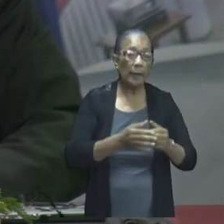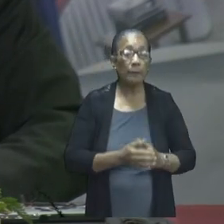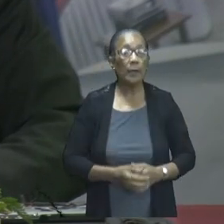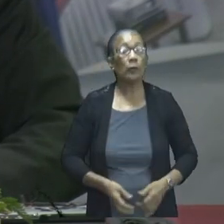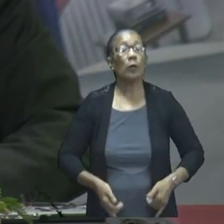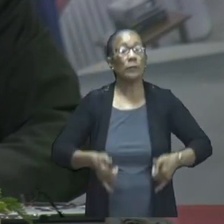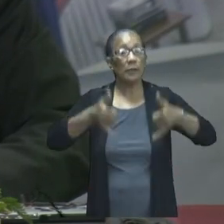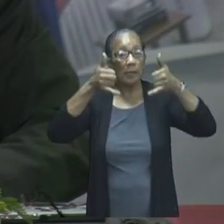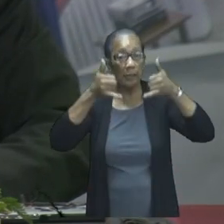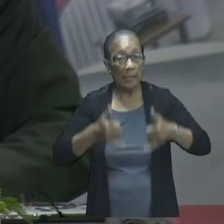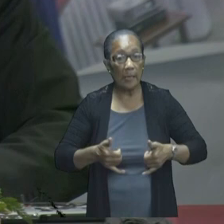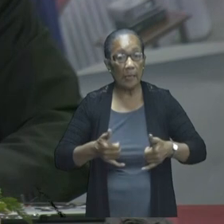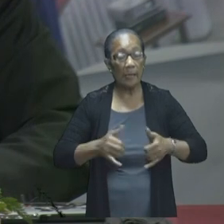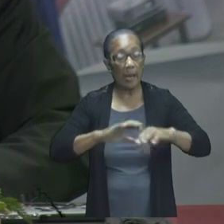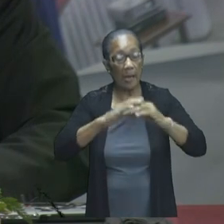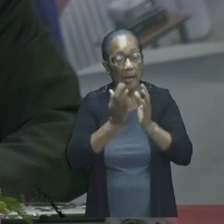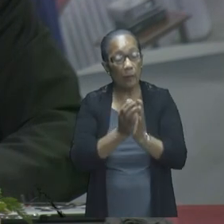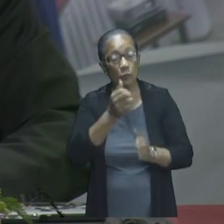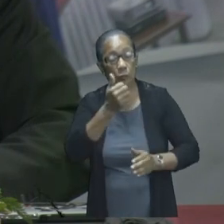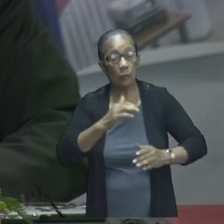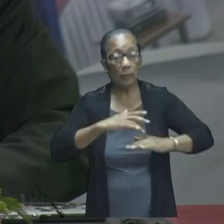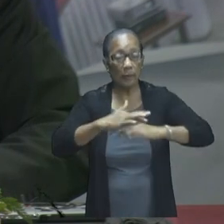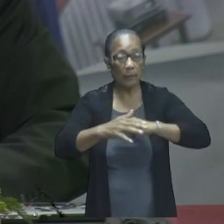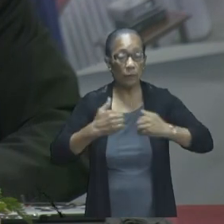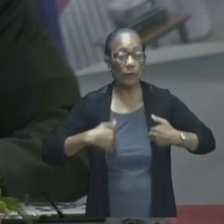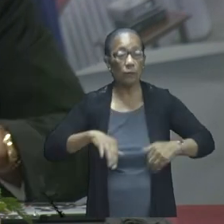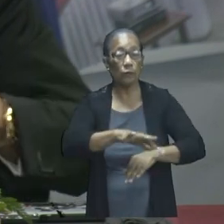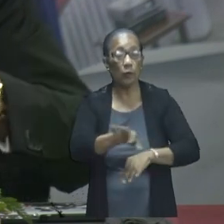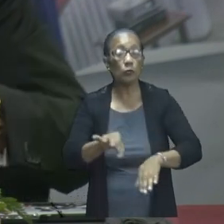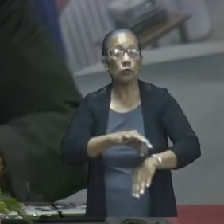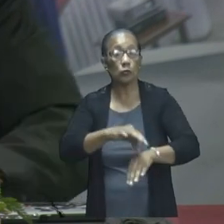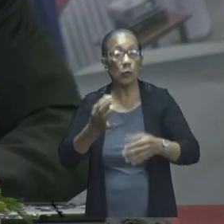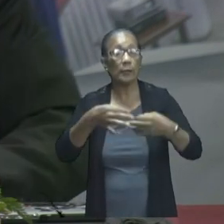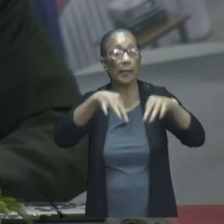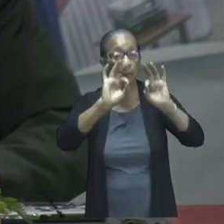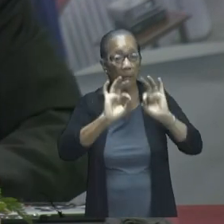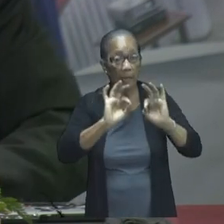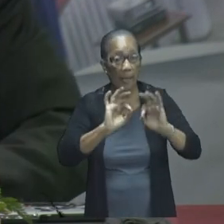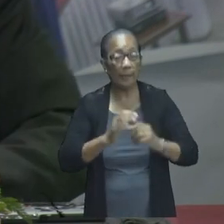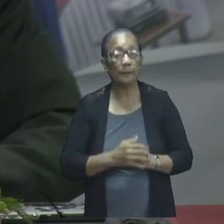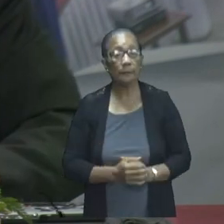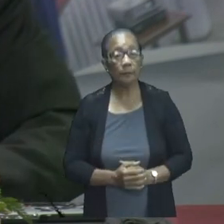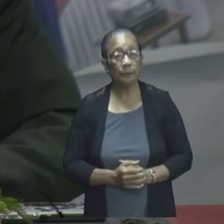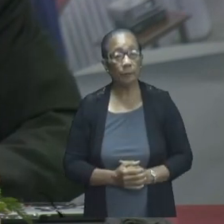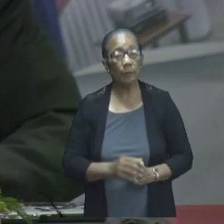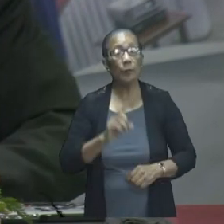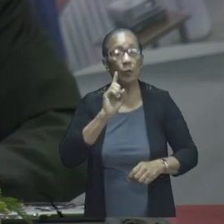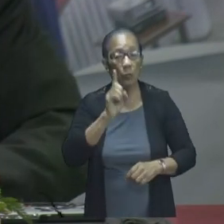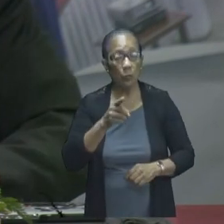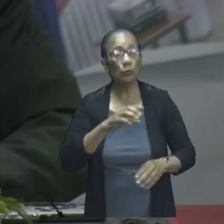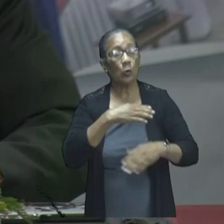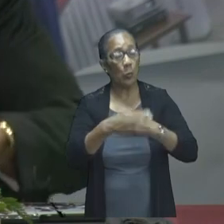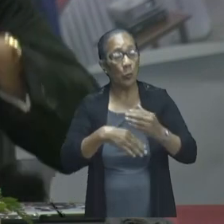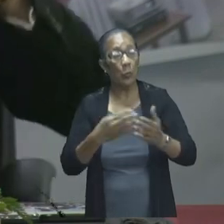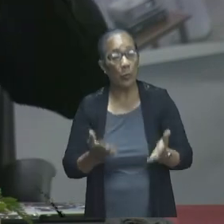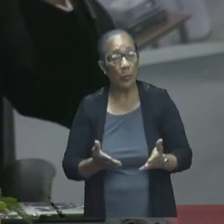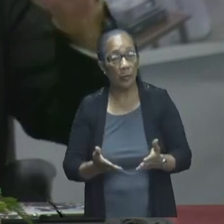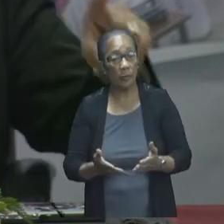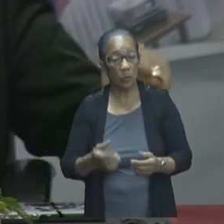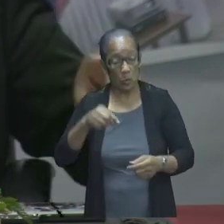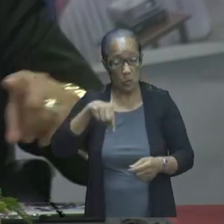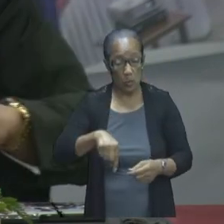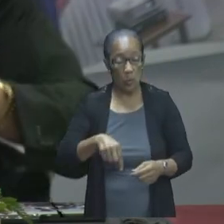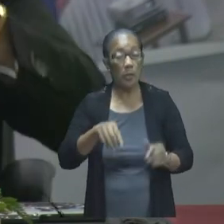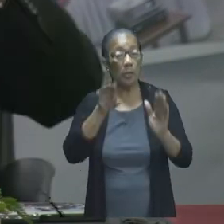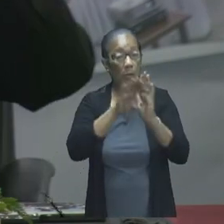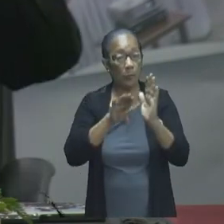binnen ministerie van volksgezondheid voor wat betreft het beleid de belezen ombuigingen zou gepresenteerd geworden je krijgt nu een programma